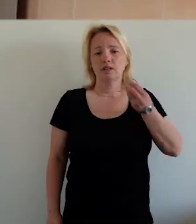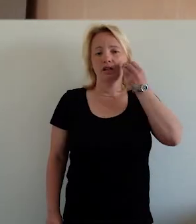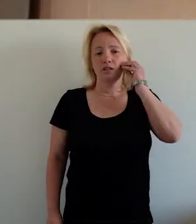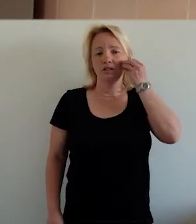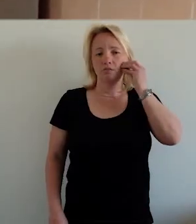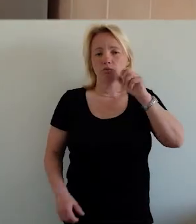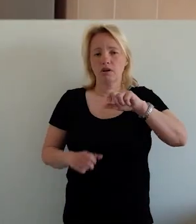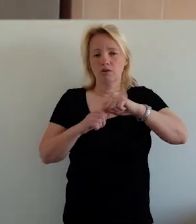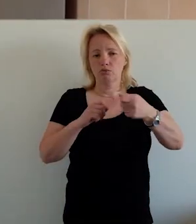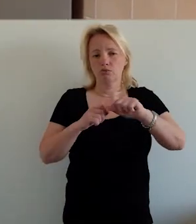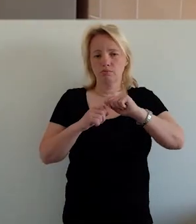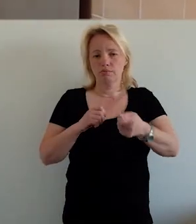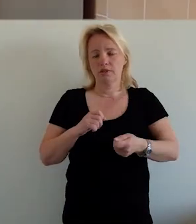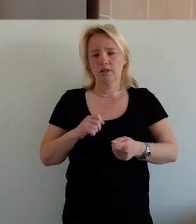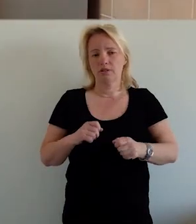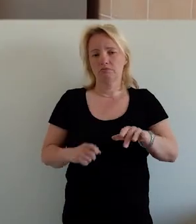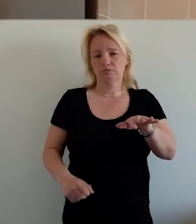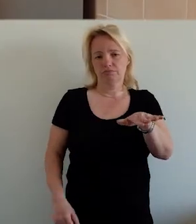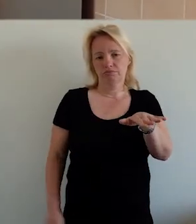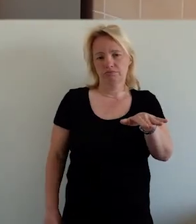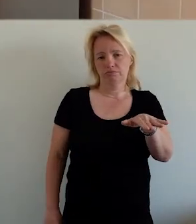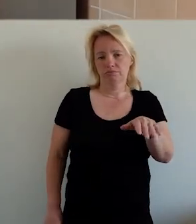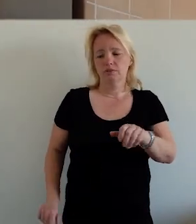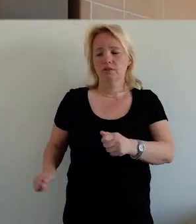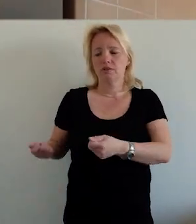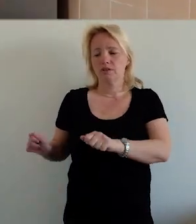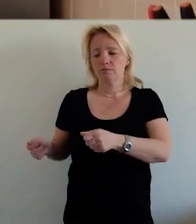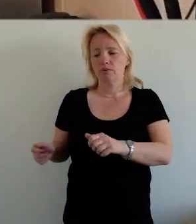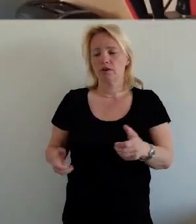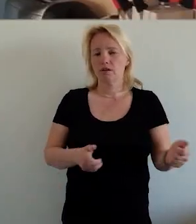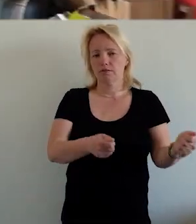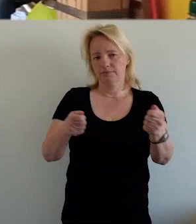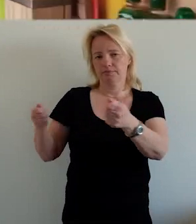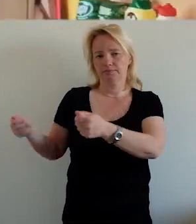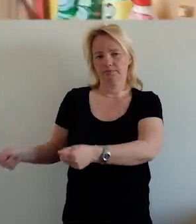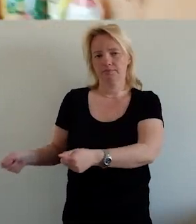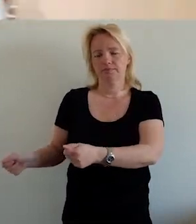máme slupky od cibule v hrnci, dáme to na sporák.